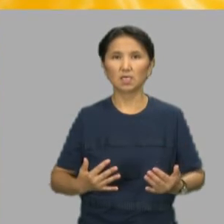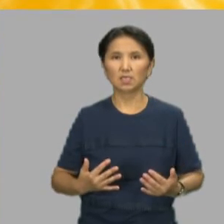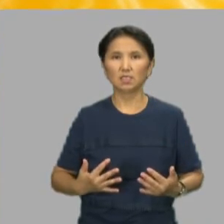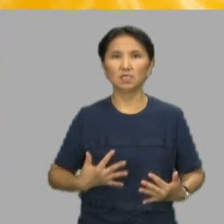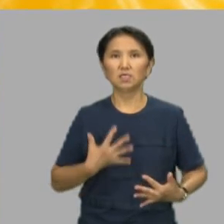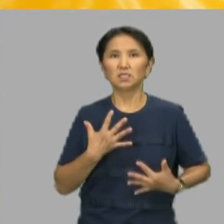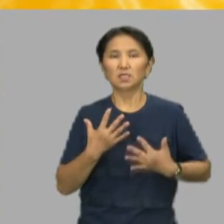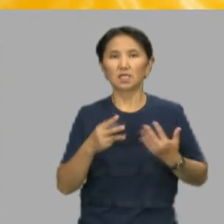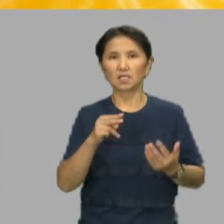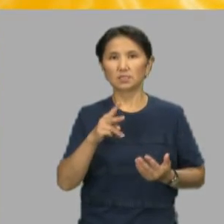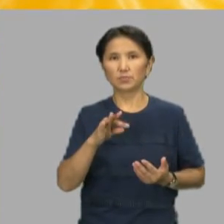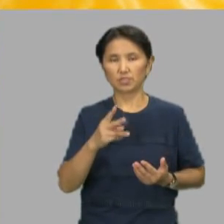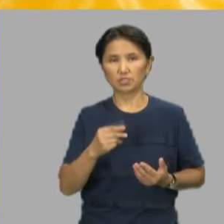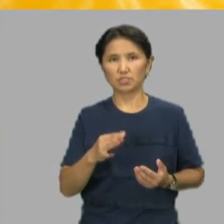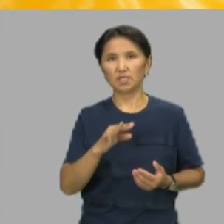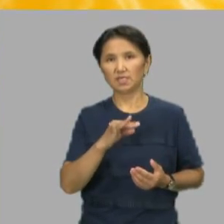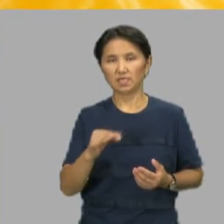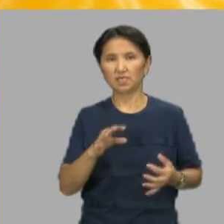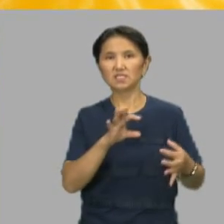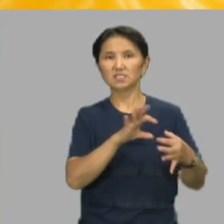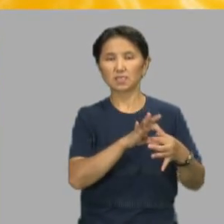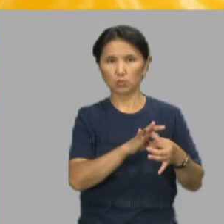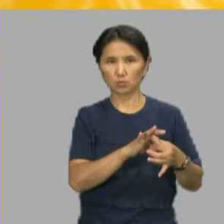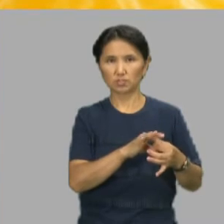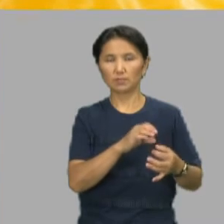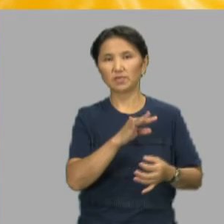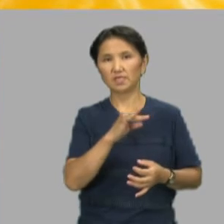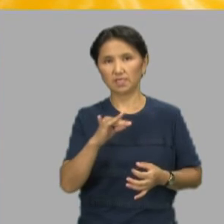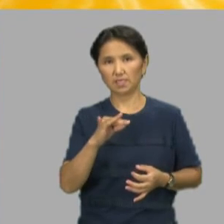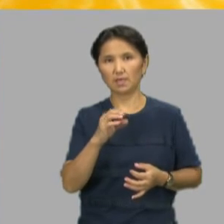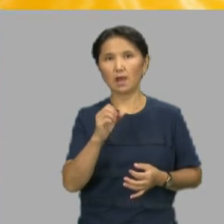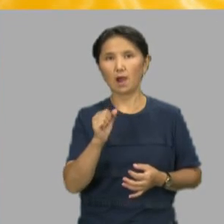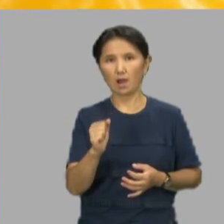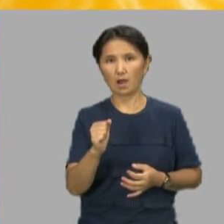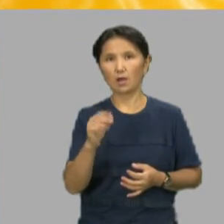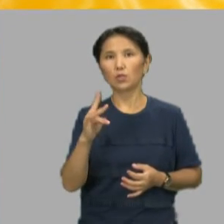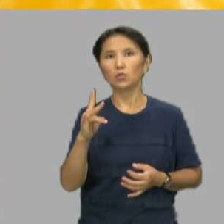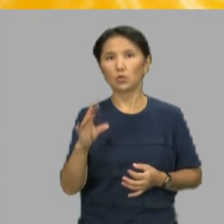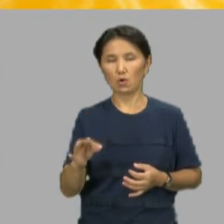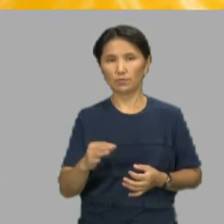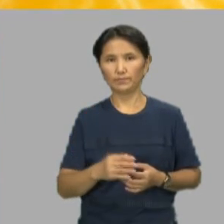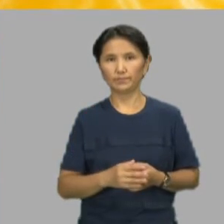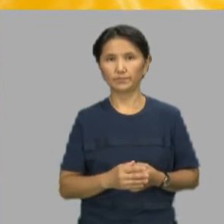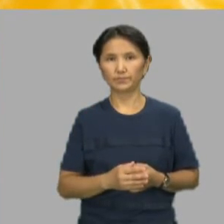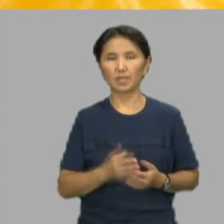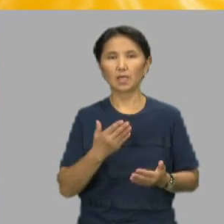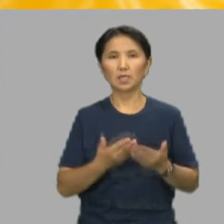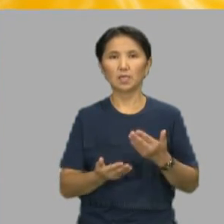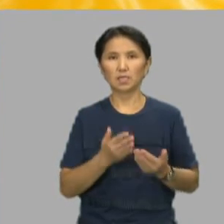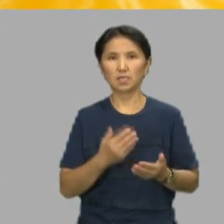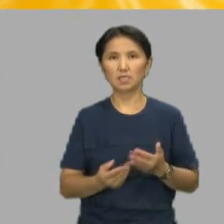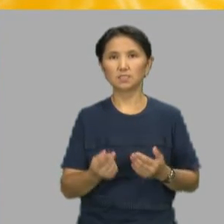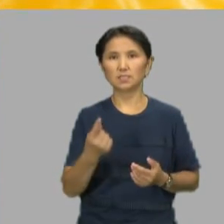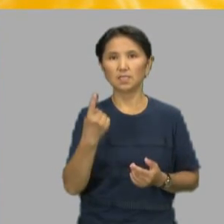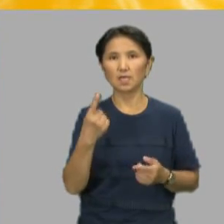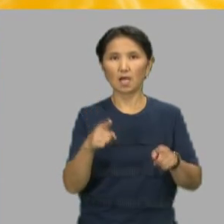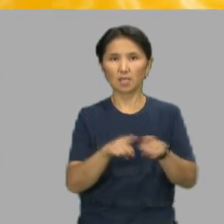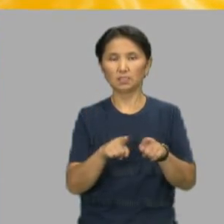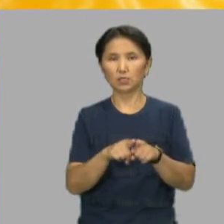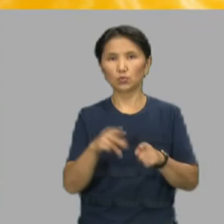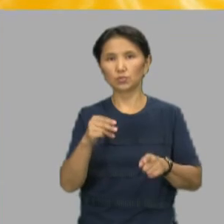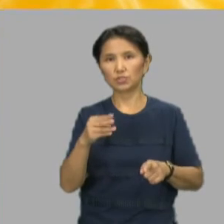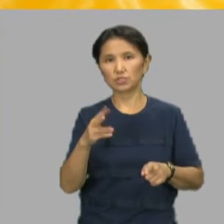перечисления и союзами «и», «а», «но». Если однородные